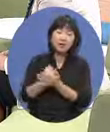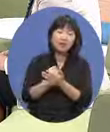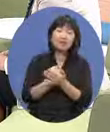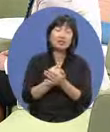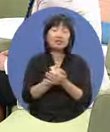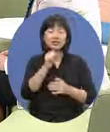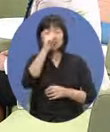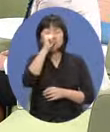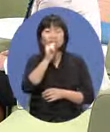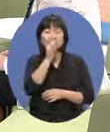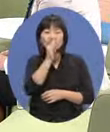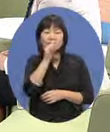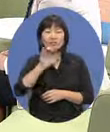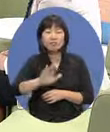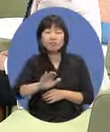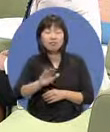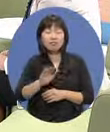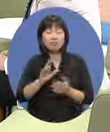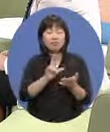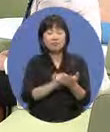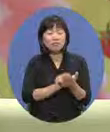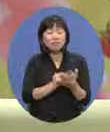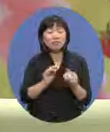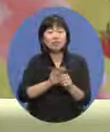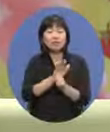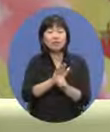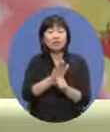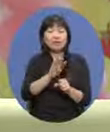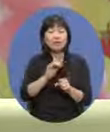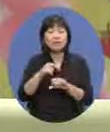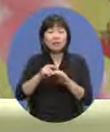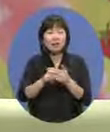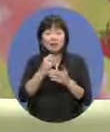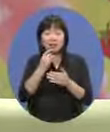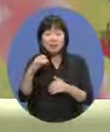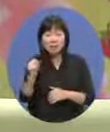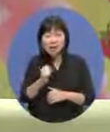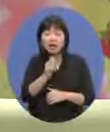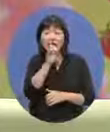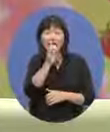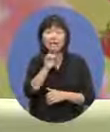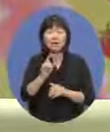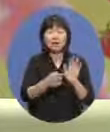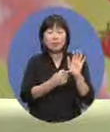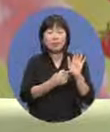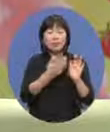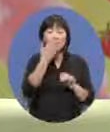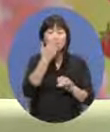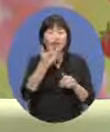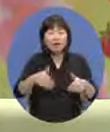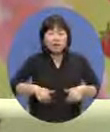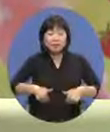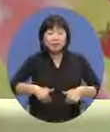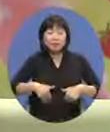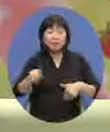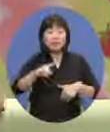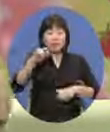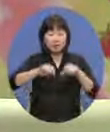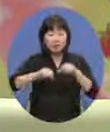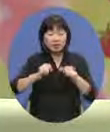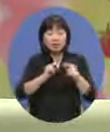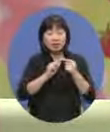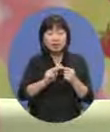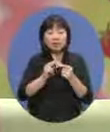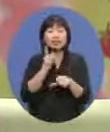것은 이제 좋은데 문제는 사람이 사랑이라는 건 마음만으로 되는 게 아니거든요. 그럼요. 뭐든지 표현을 해야 되듯이 그럼요. 뭔가 행동으로